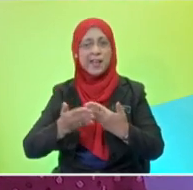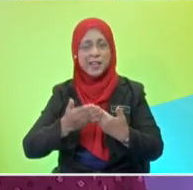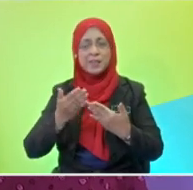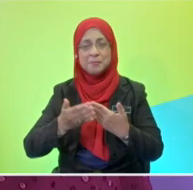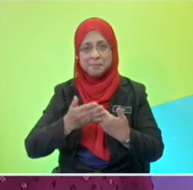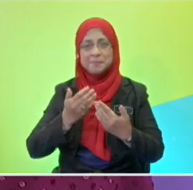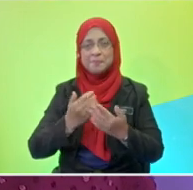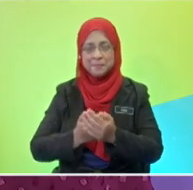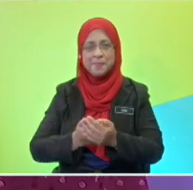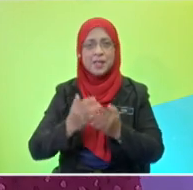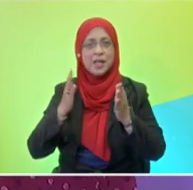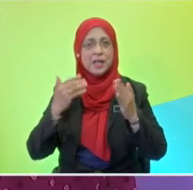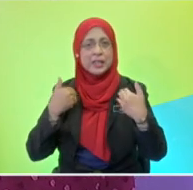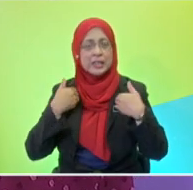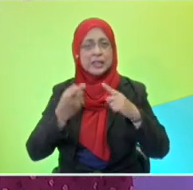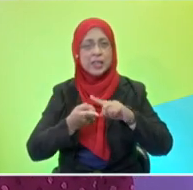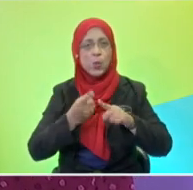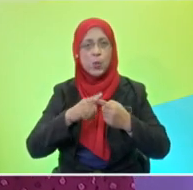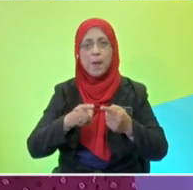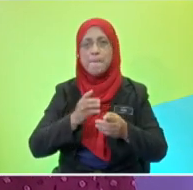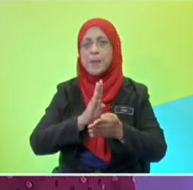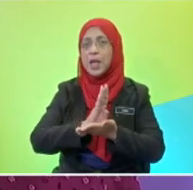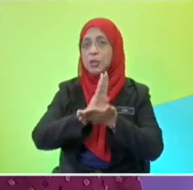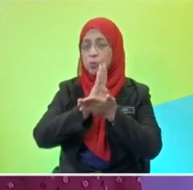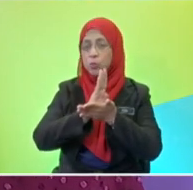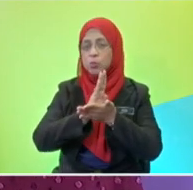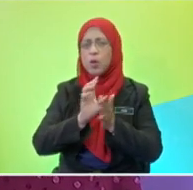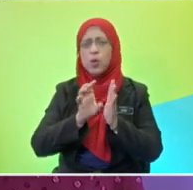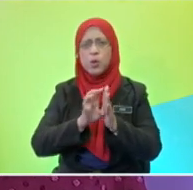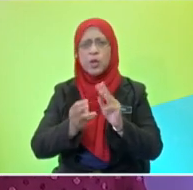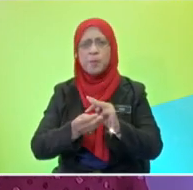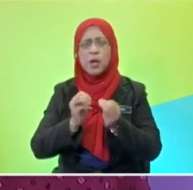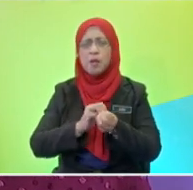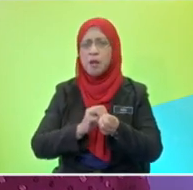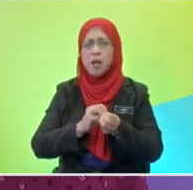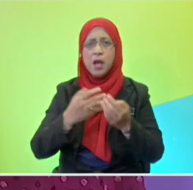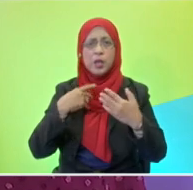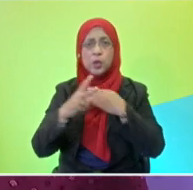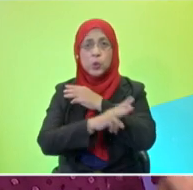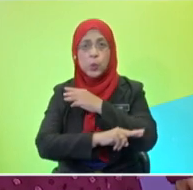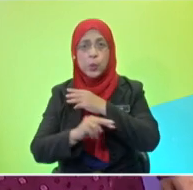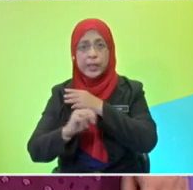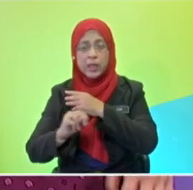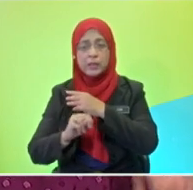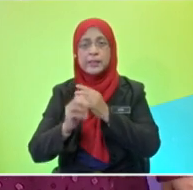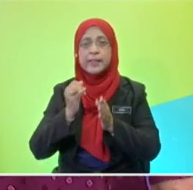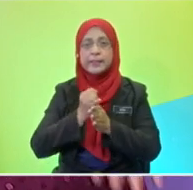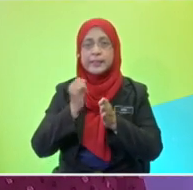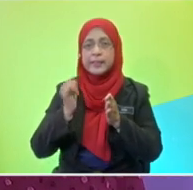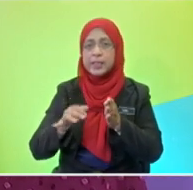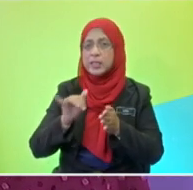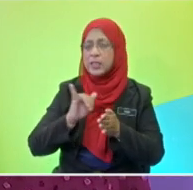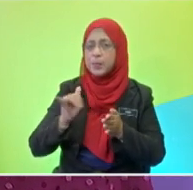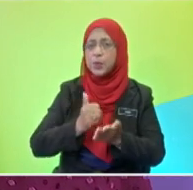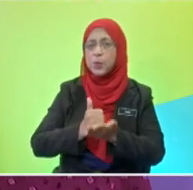dukun tetangga kalau ada kayak serumpakkan kalau saling Jiran tuh saling tolong-menolong untuk menjaga keselamatan Sebuah taman itu